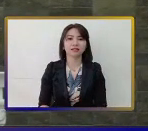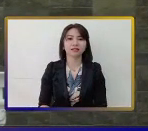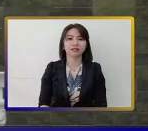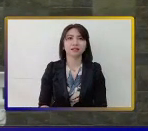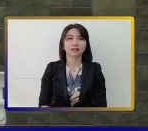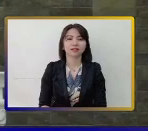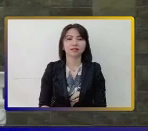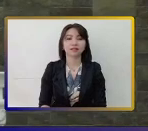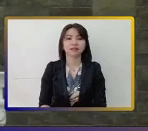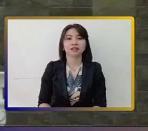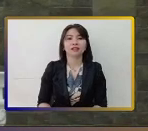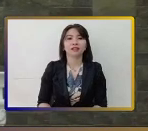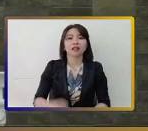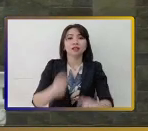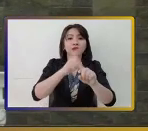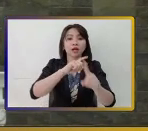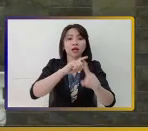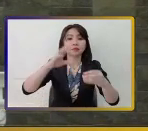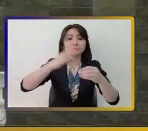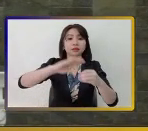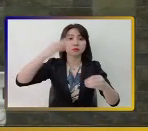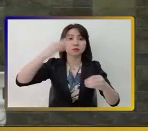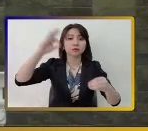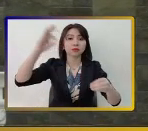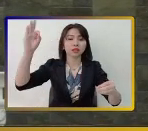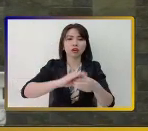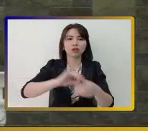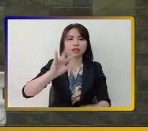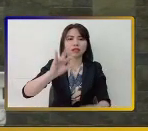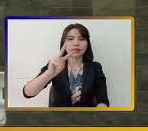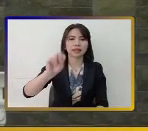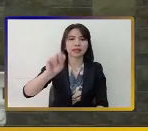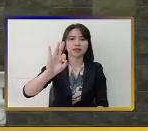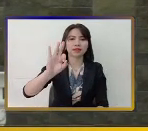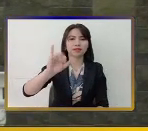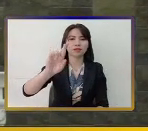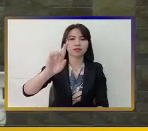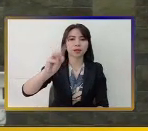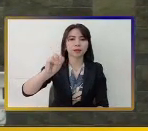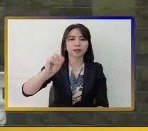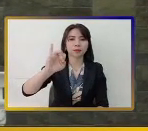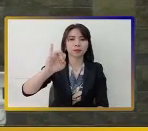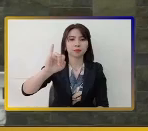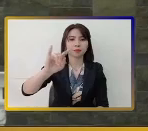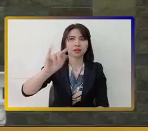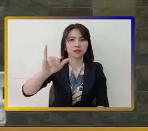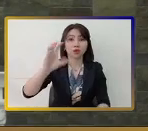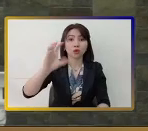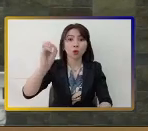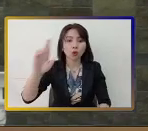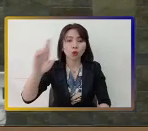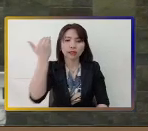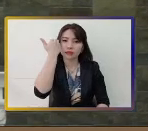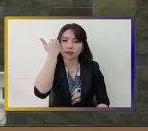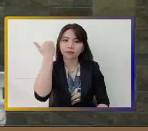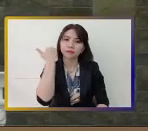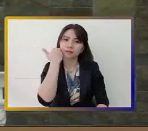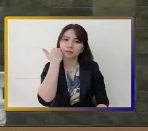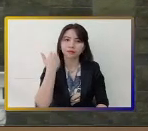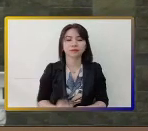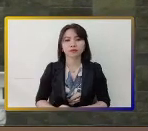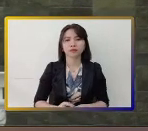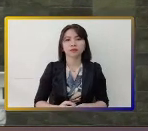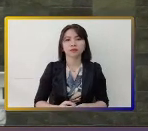where? From the spirit of infirmity. Mamaya, explain ko po sa inyo ang spirit ng